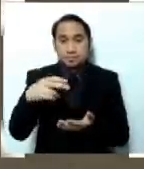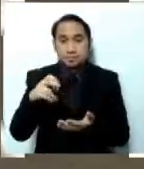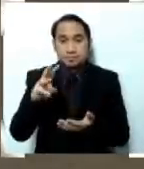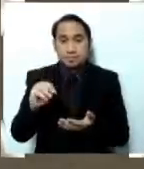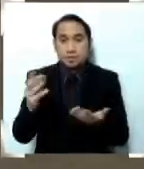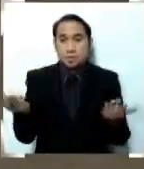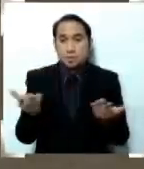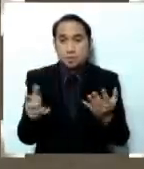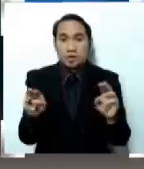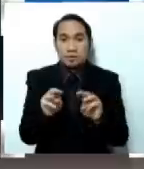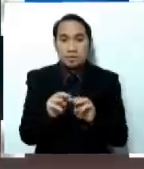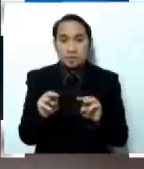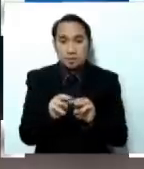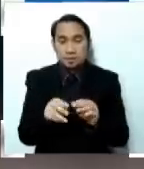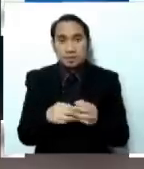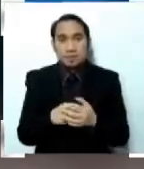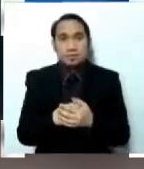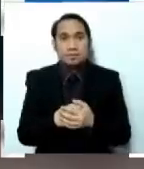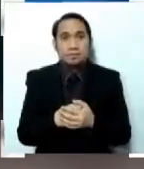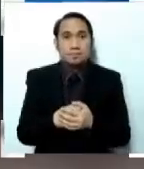City.